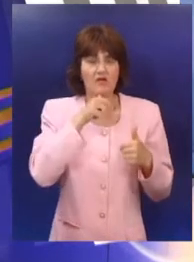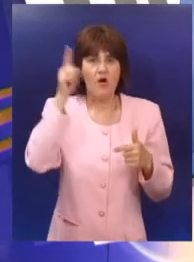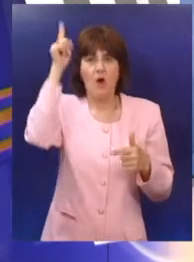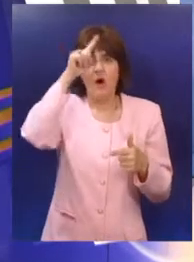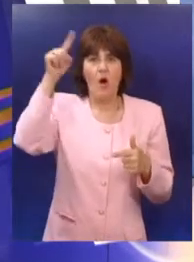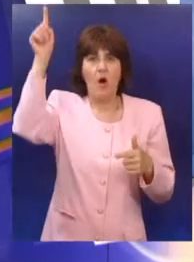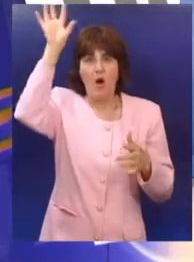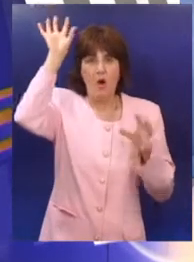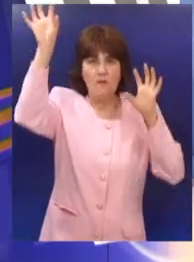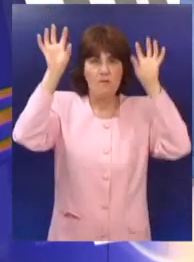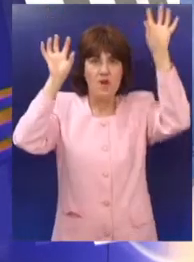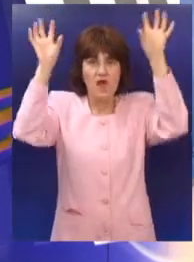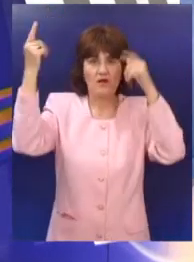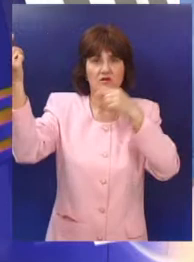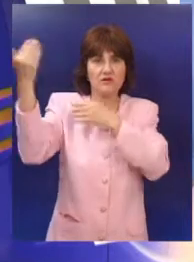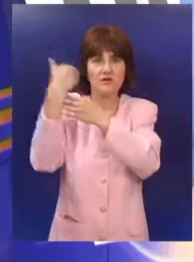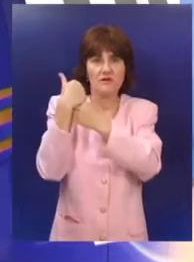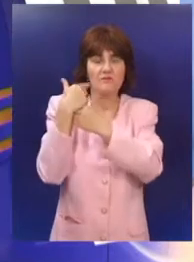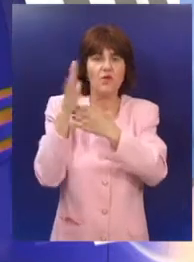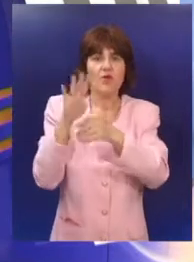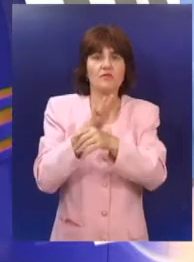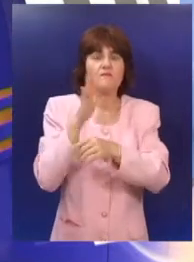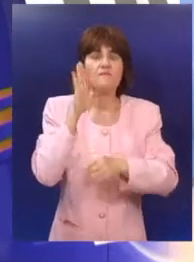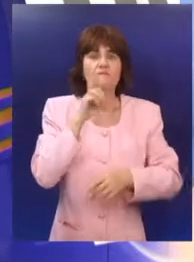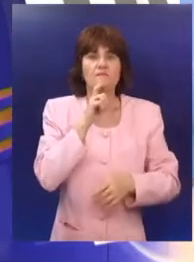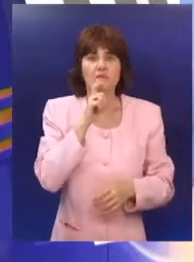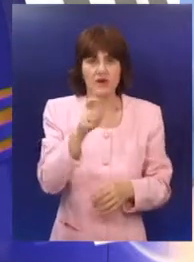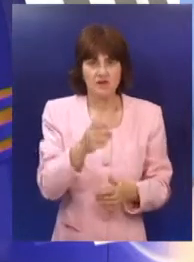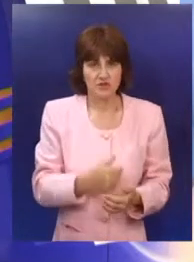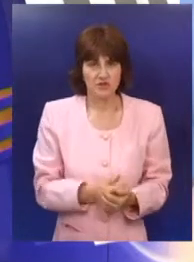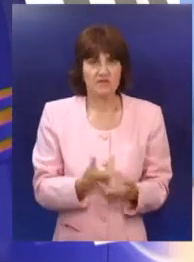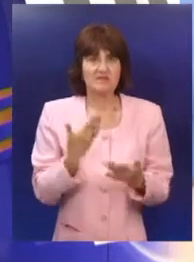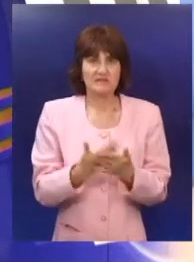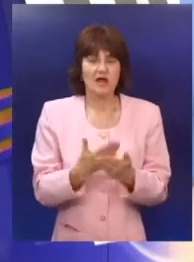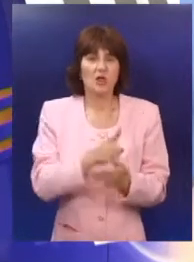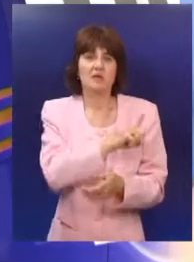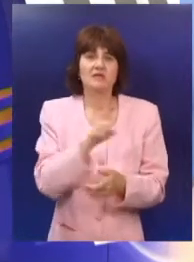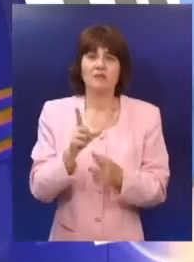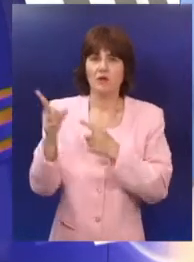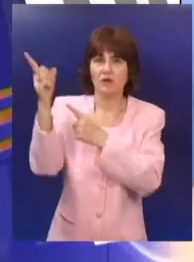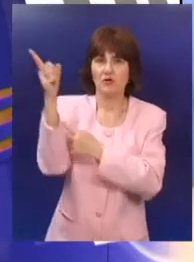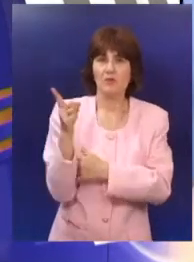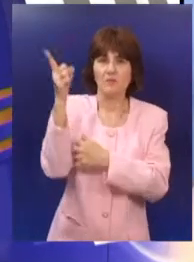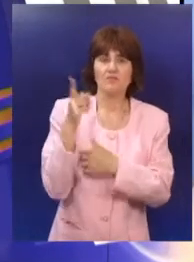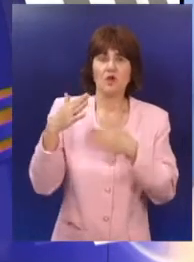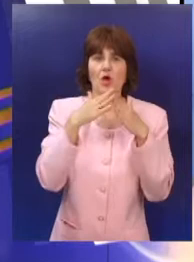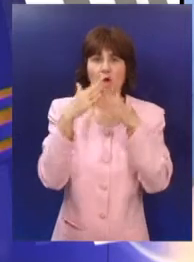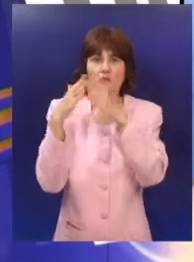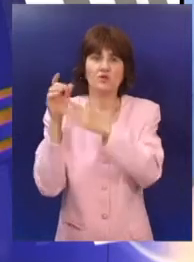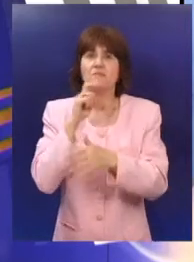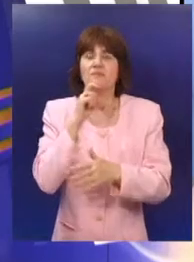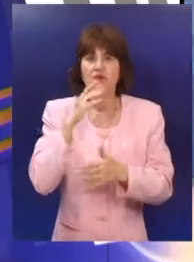gradonosni oblak nastao i dolazio sa teritorije Mađarske, kako joj je zabranjeno dejstvovanje. Prema istom izvoru, u Subotici